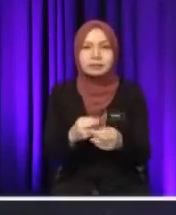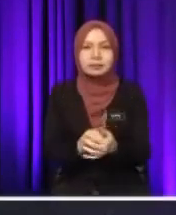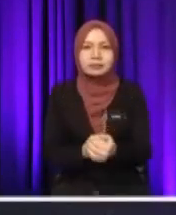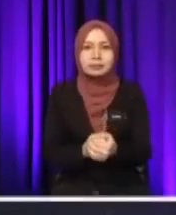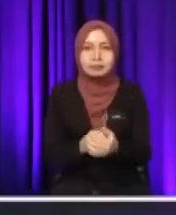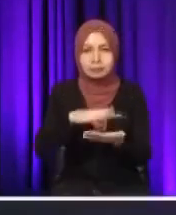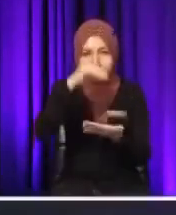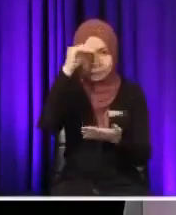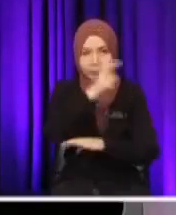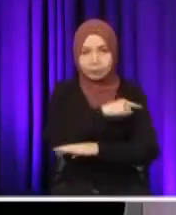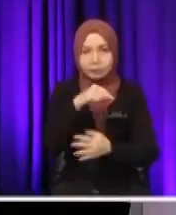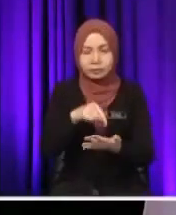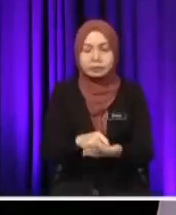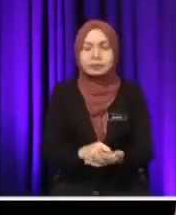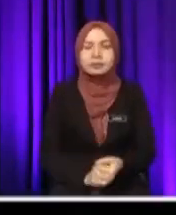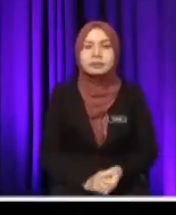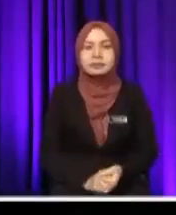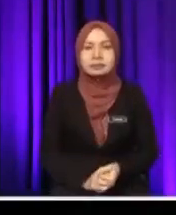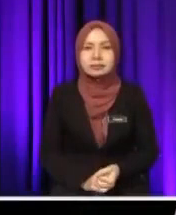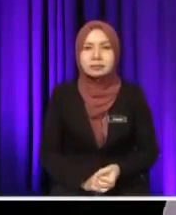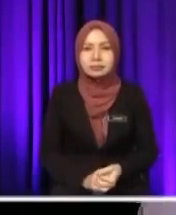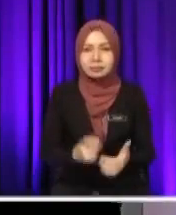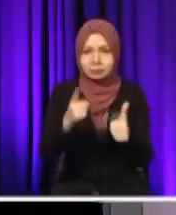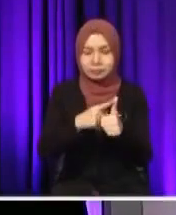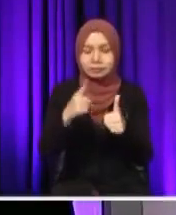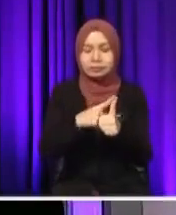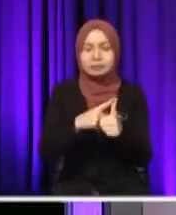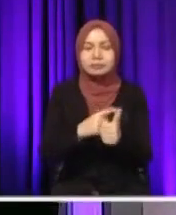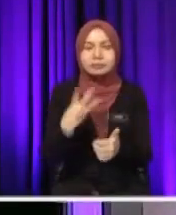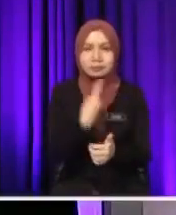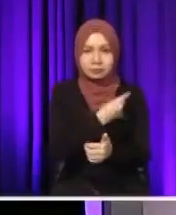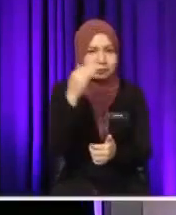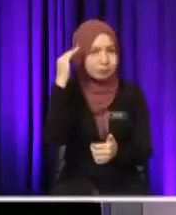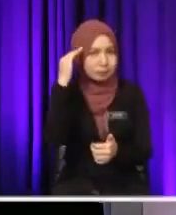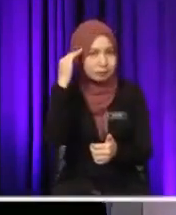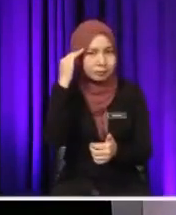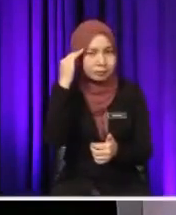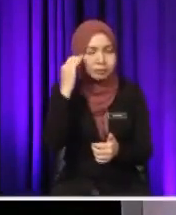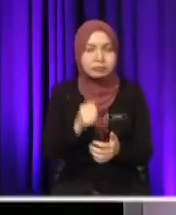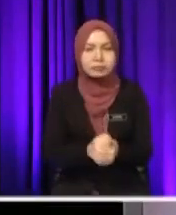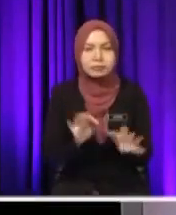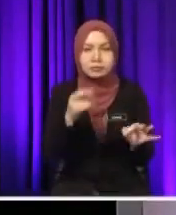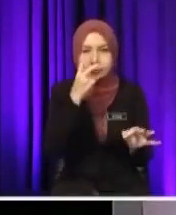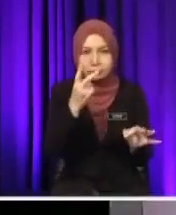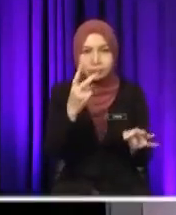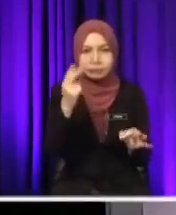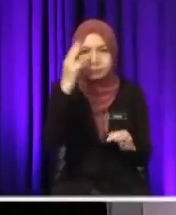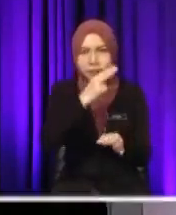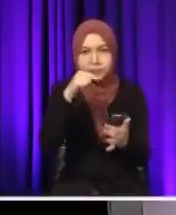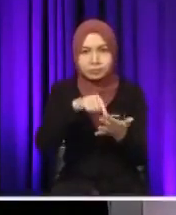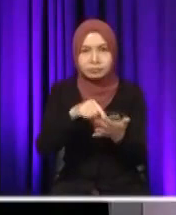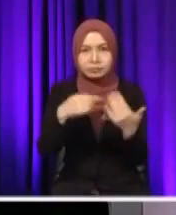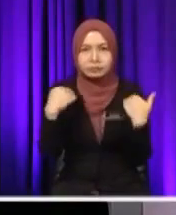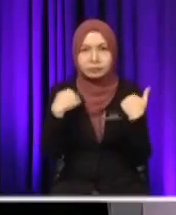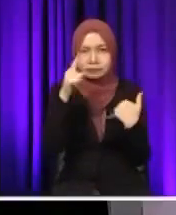rumuskan untuk apa yang kita buat hari ini. Okey, yang pertama kita tahu Tengok di hadapan kita ada satu